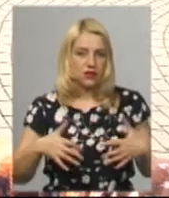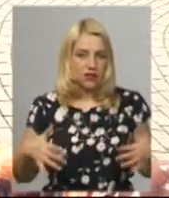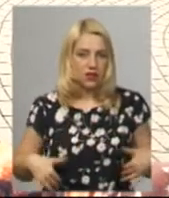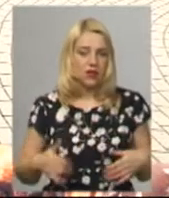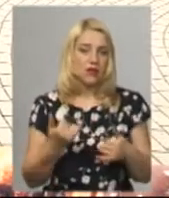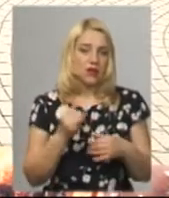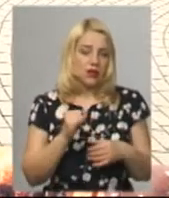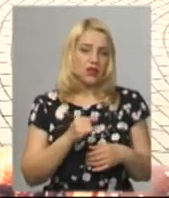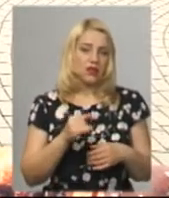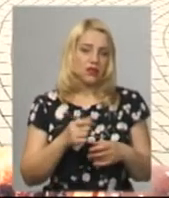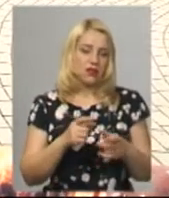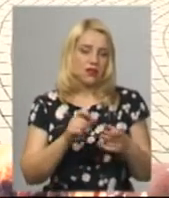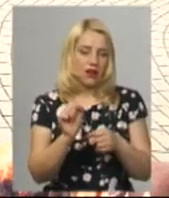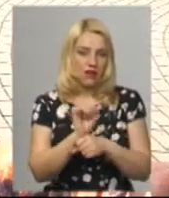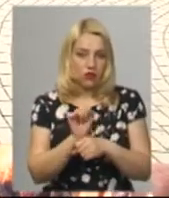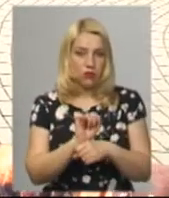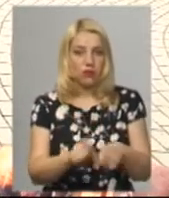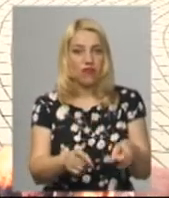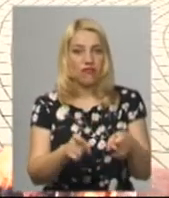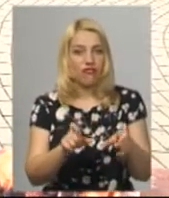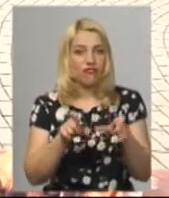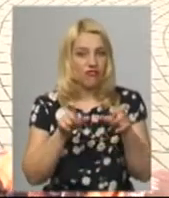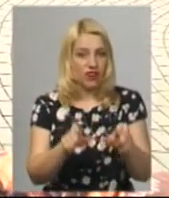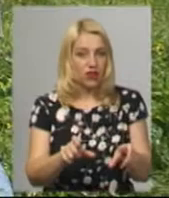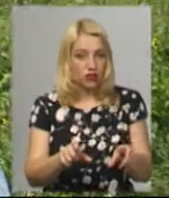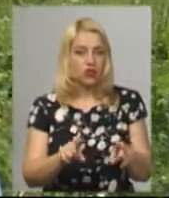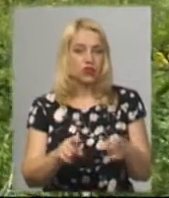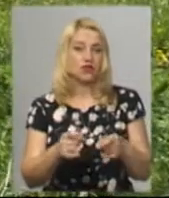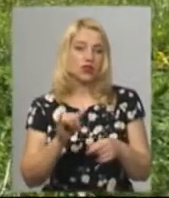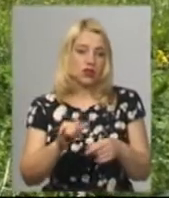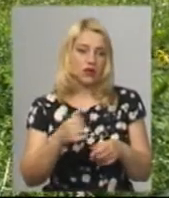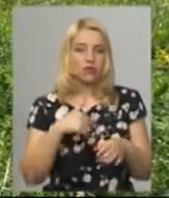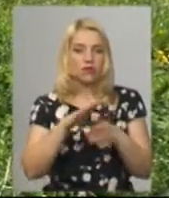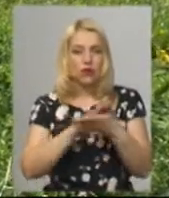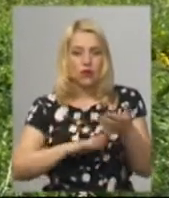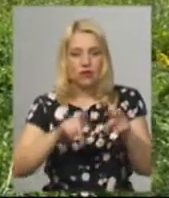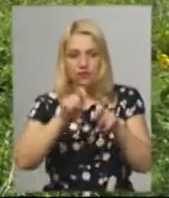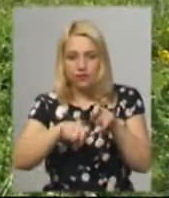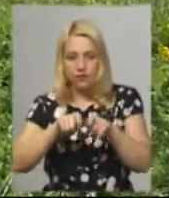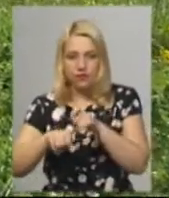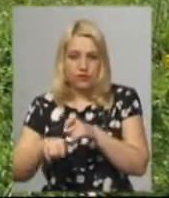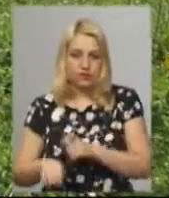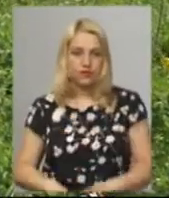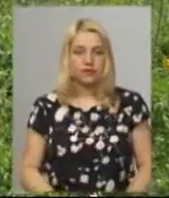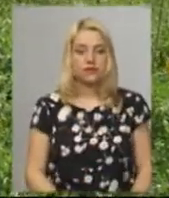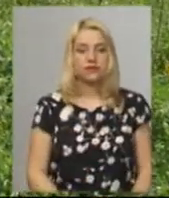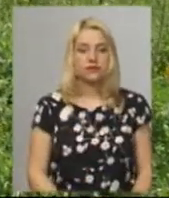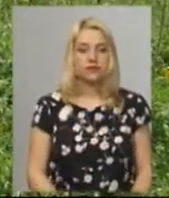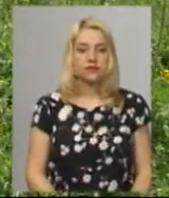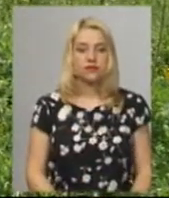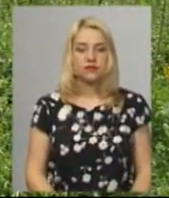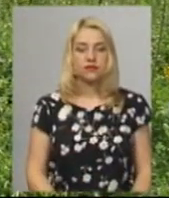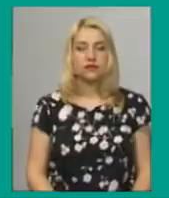вилучено, призначена низка експертиз і проводиться подальше розслідування. Тетяна Ворожцова, Олександр Горішевський. Новини на Суспільному.